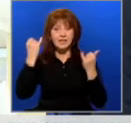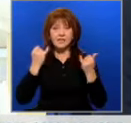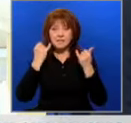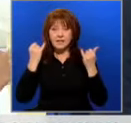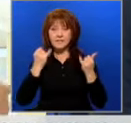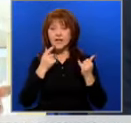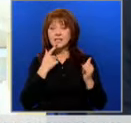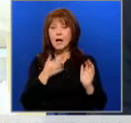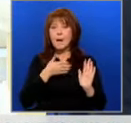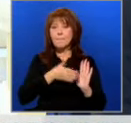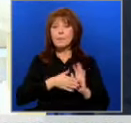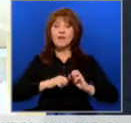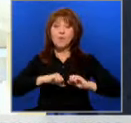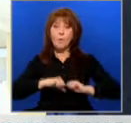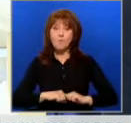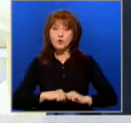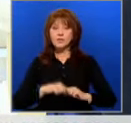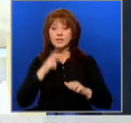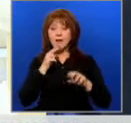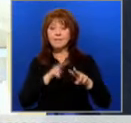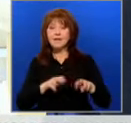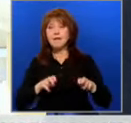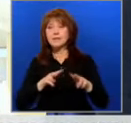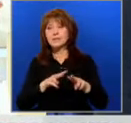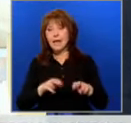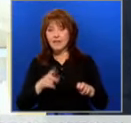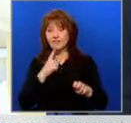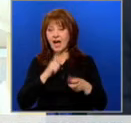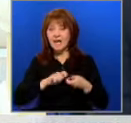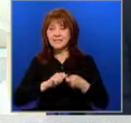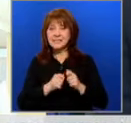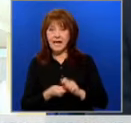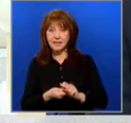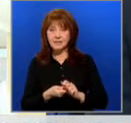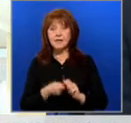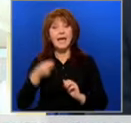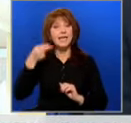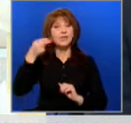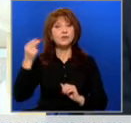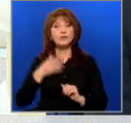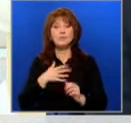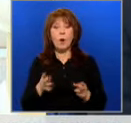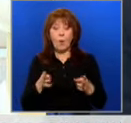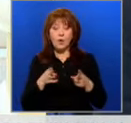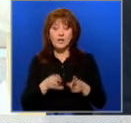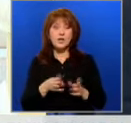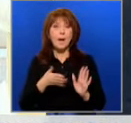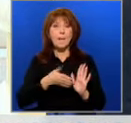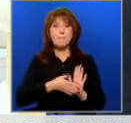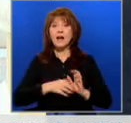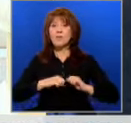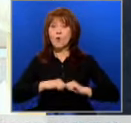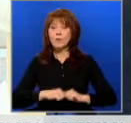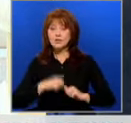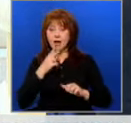Европейската прокуратура да разследва за обикалянето на санкциите срещу Русия. Към момента институцията има много ограничени правомощия да